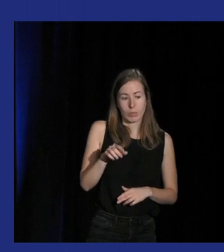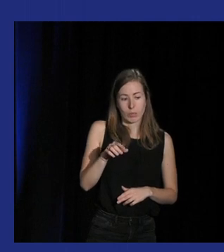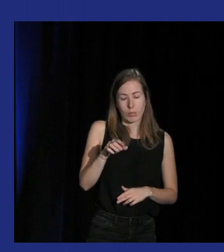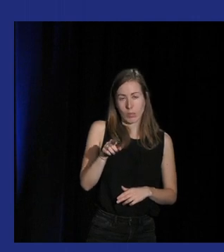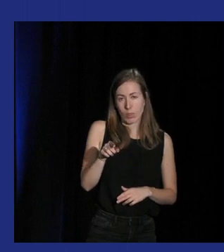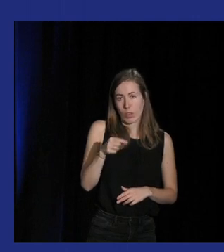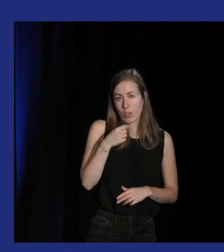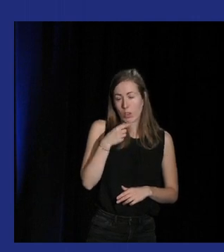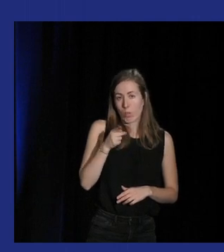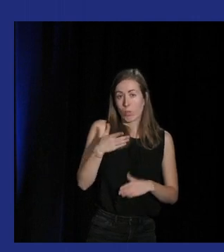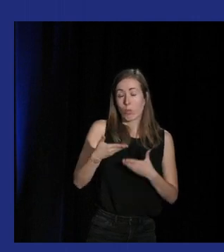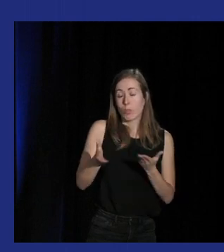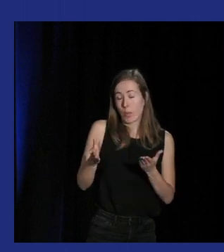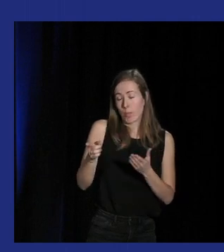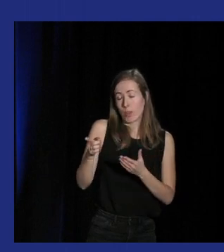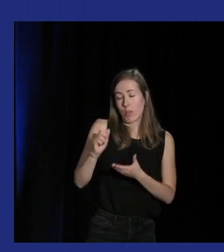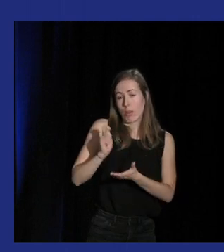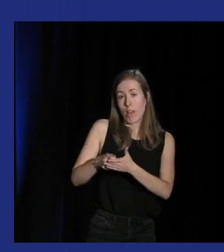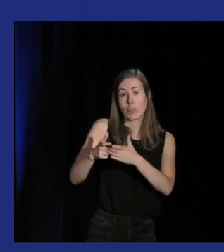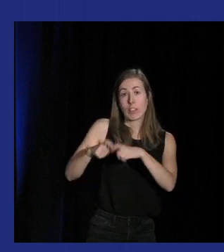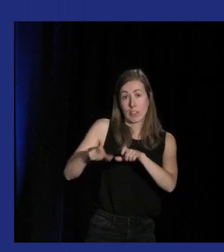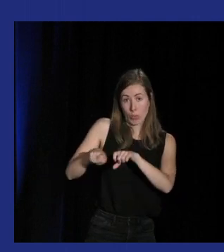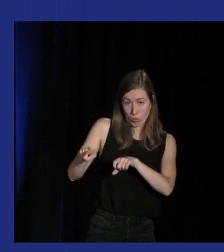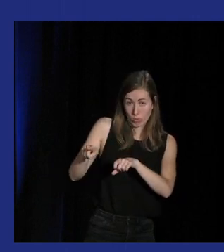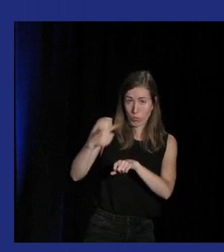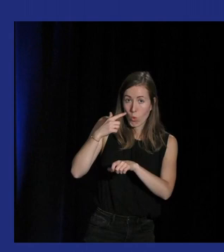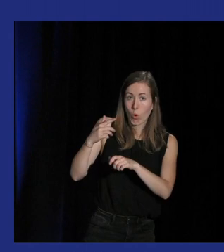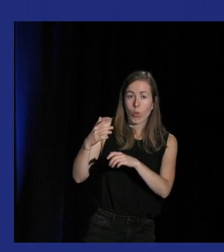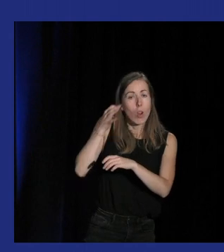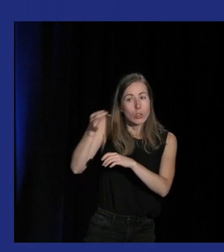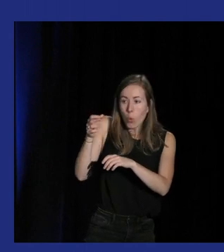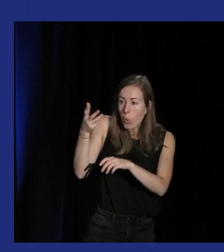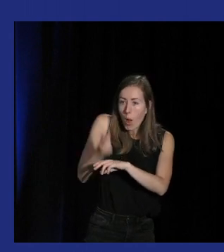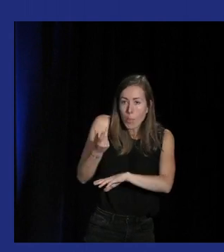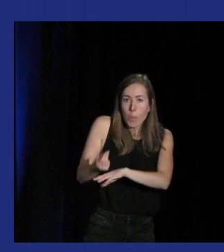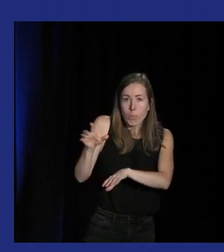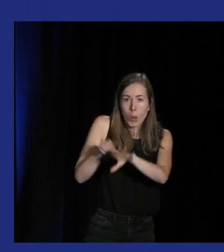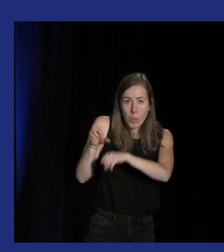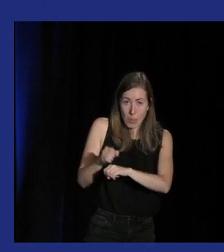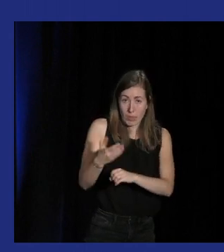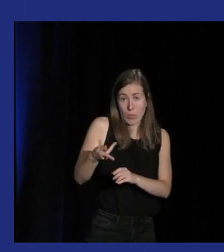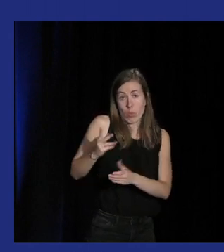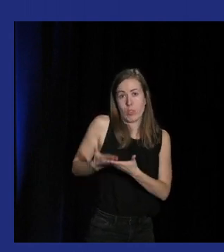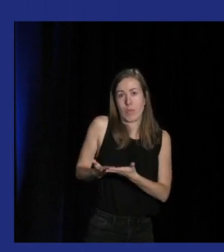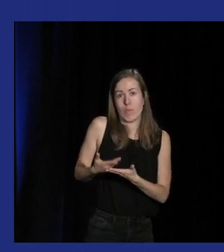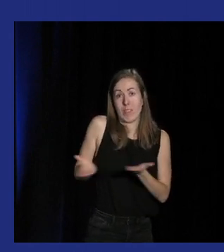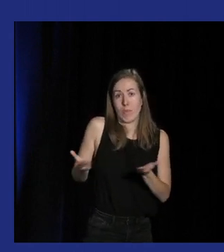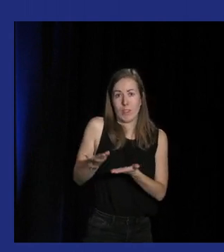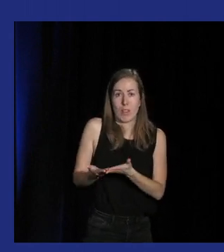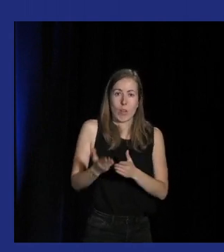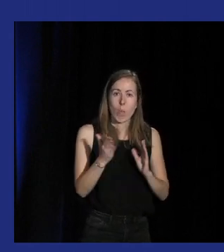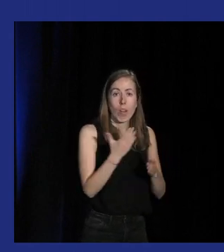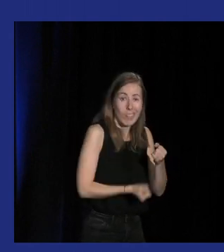plus simple d'acheter une licence pour un moteur audio existant et de construire par dessus que de reconstruire de refaire un moteur audio de zéro comme les boîtes qu'utilisent